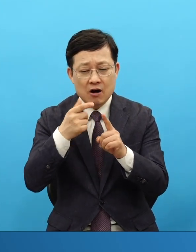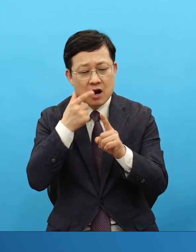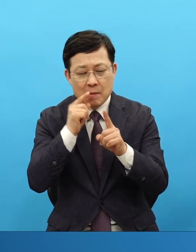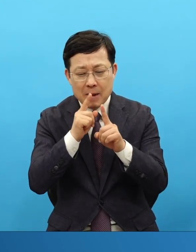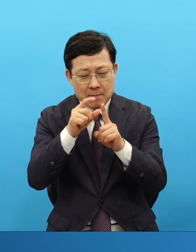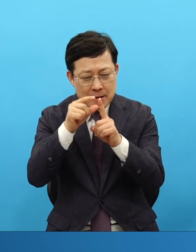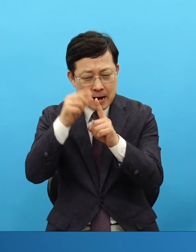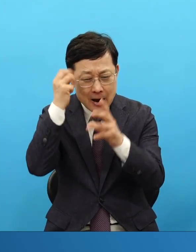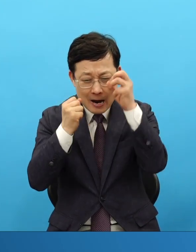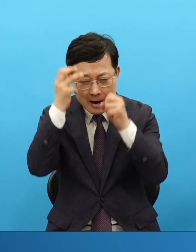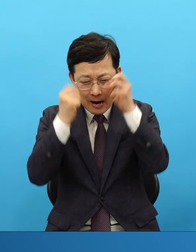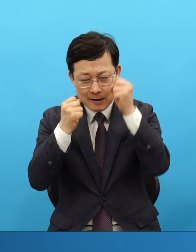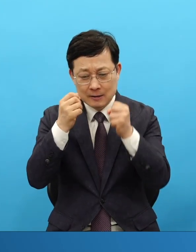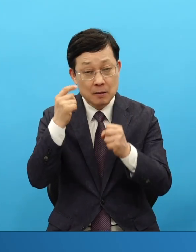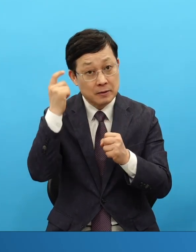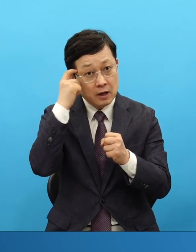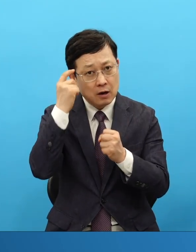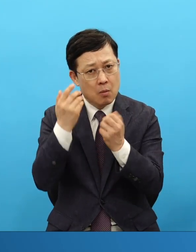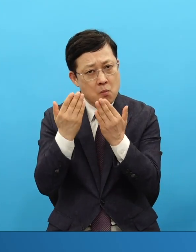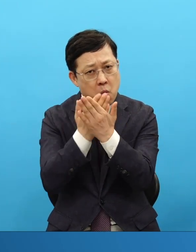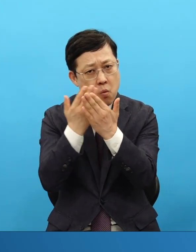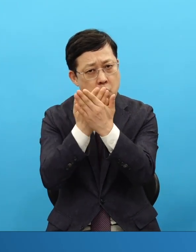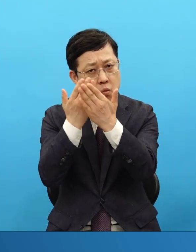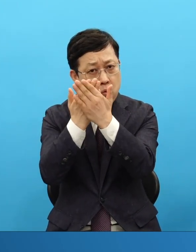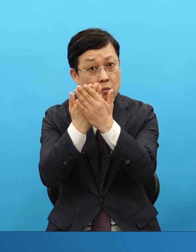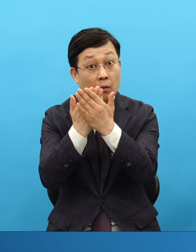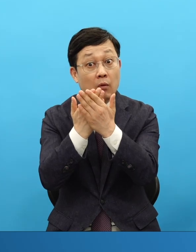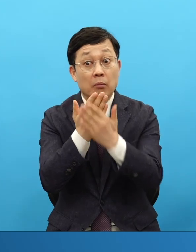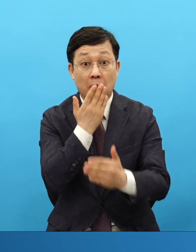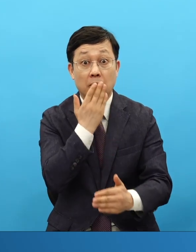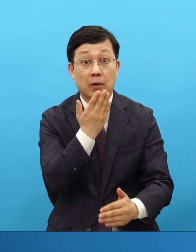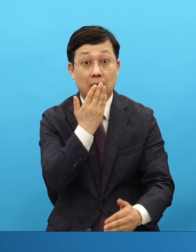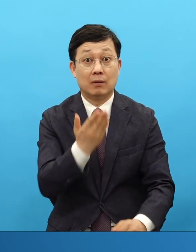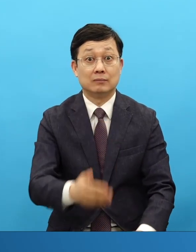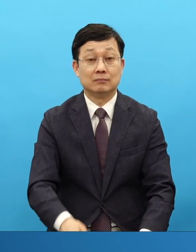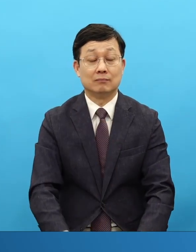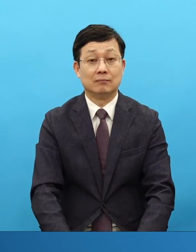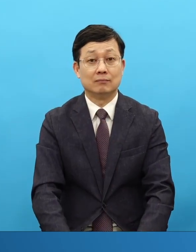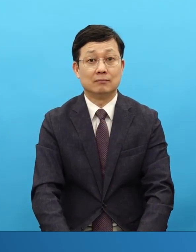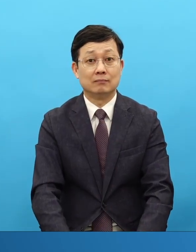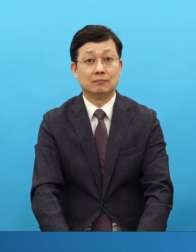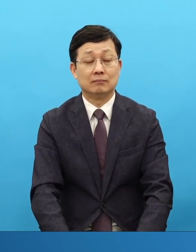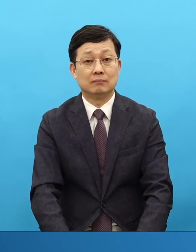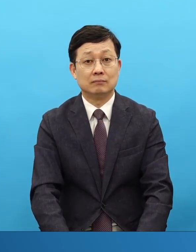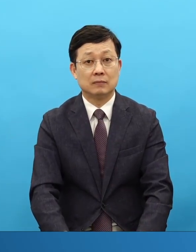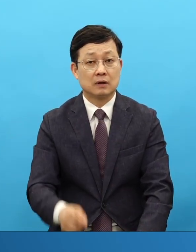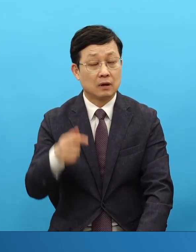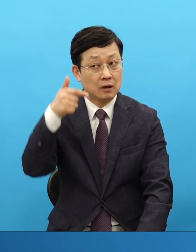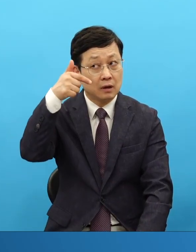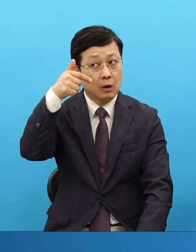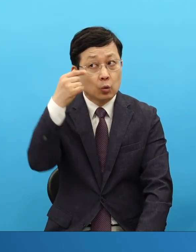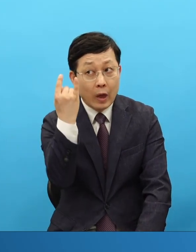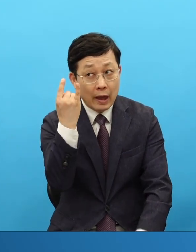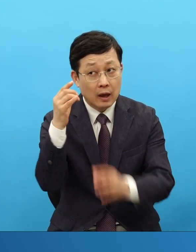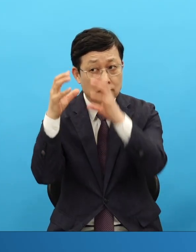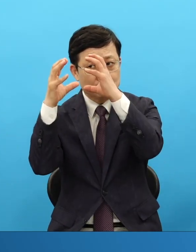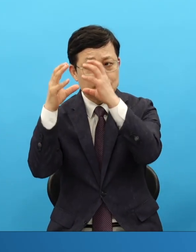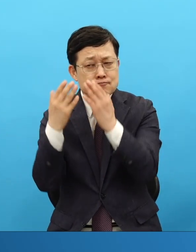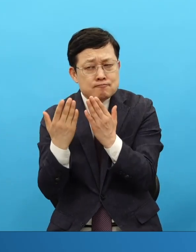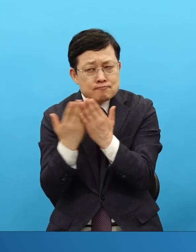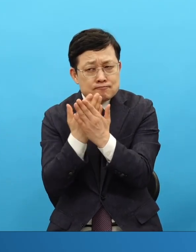발전이 돼요. Even if you grow older, you're memorizing English terms, Japanese terms, your brain gets 그게 developed. 냅니다. That is the brain.